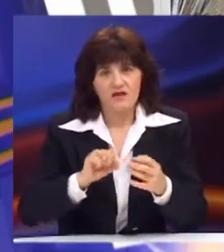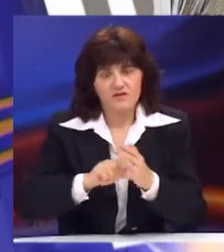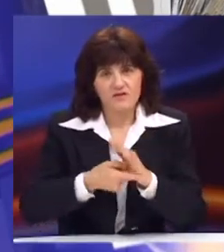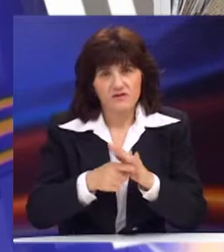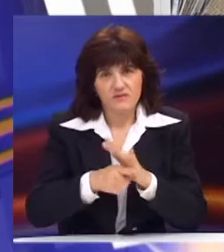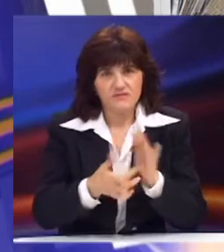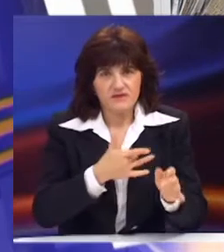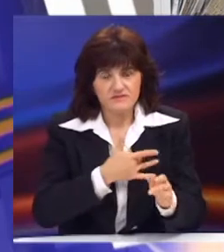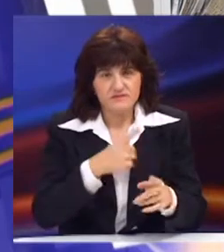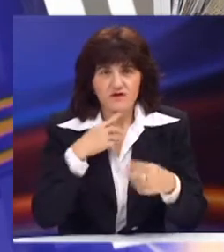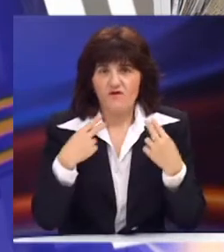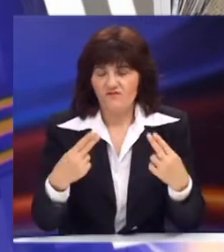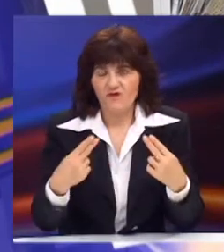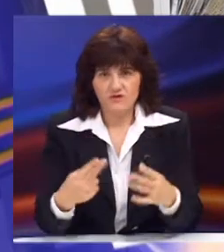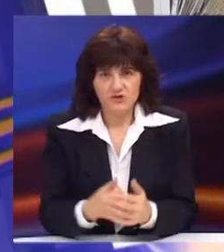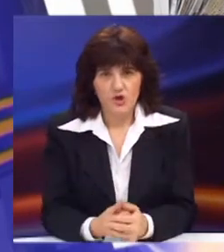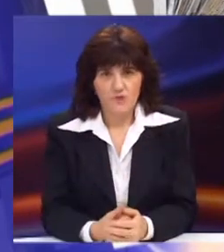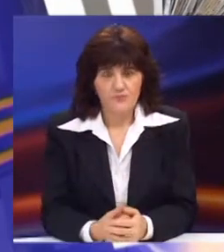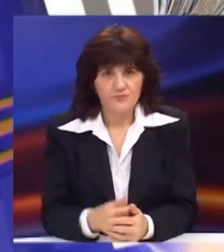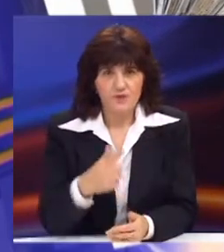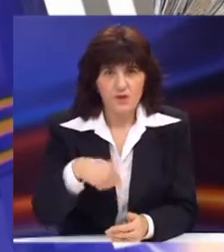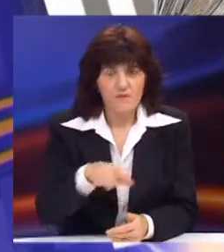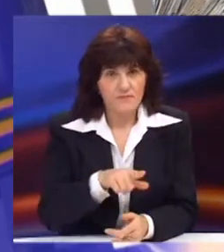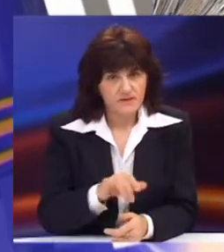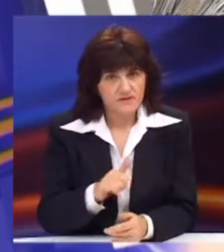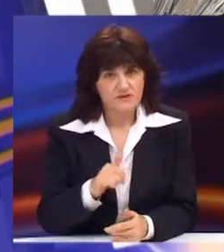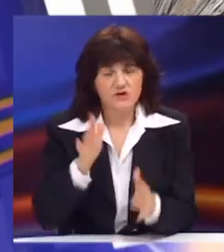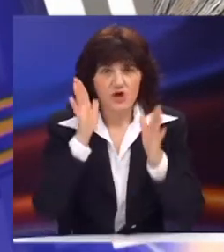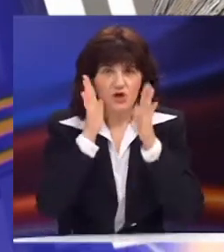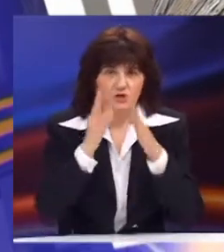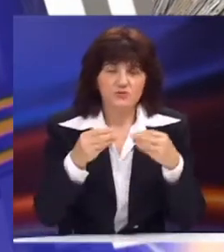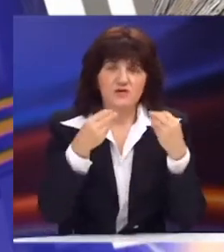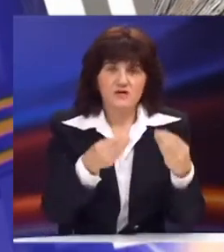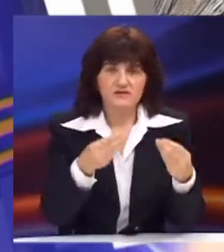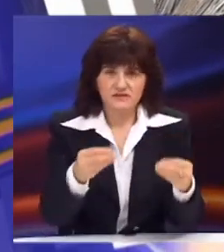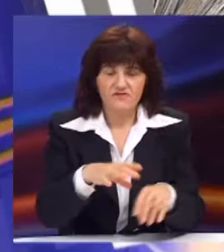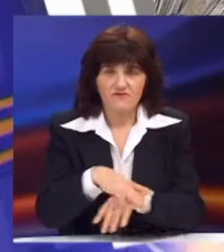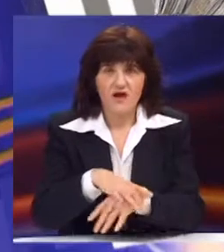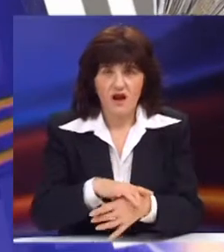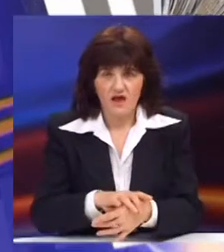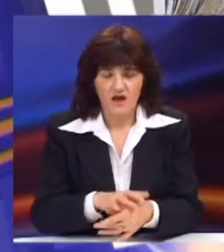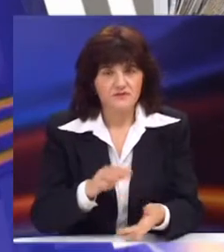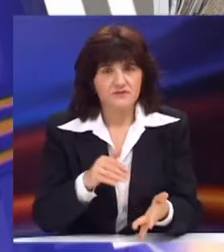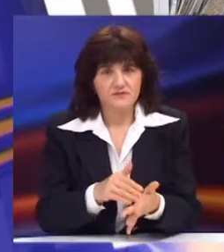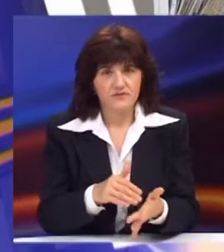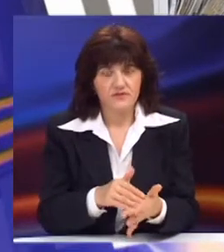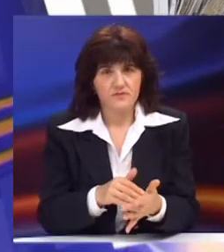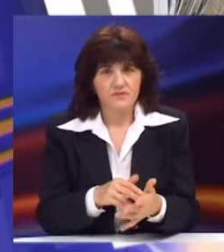angina pectoris. I zato je jako važno da pacijenti ipak slušaju savete lekara i